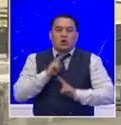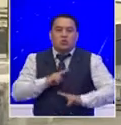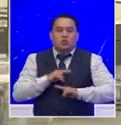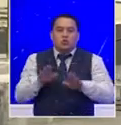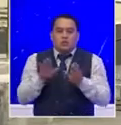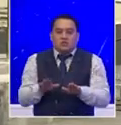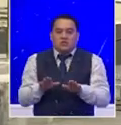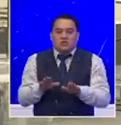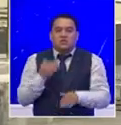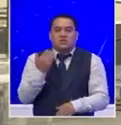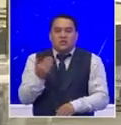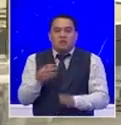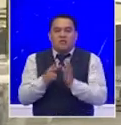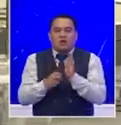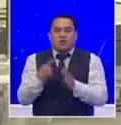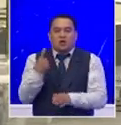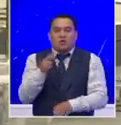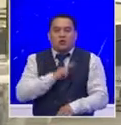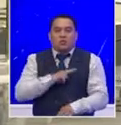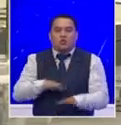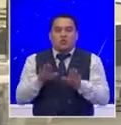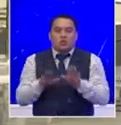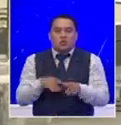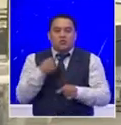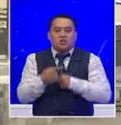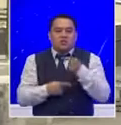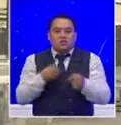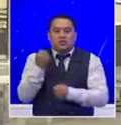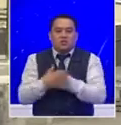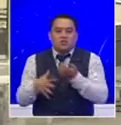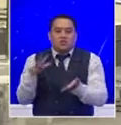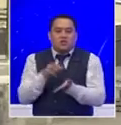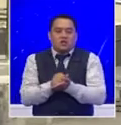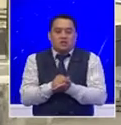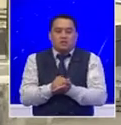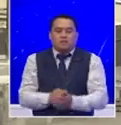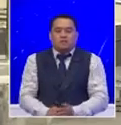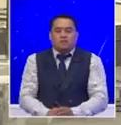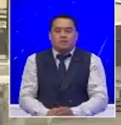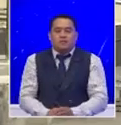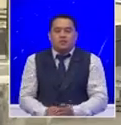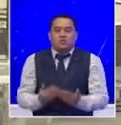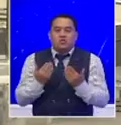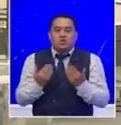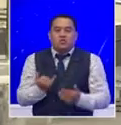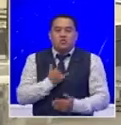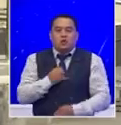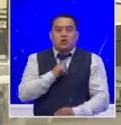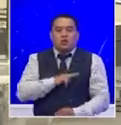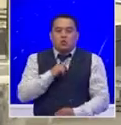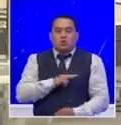рабочих мест. Из них 801 рабочее место через центр занятости будет трудоустраиваться. В данное время уже